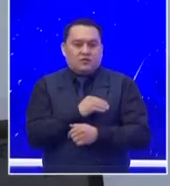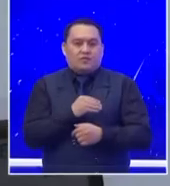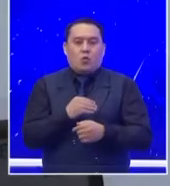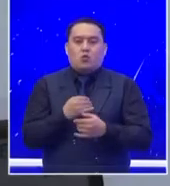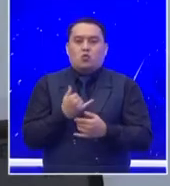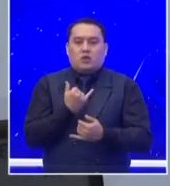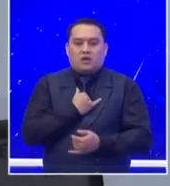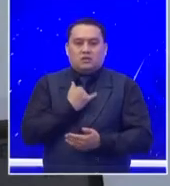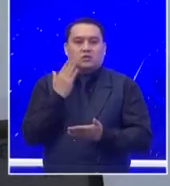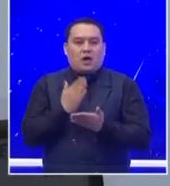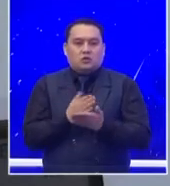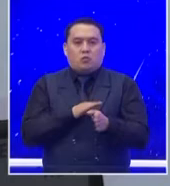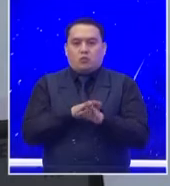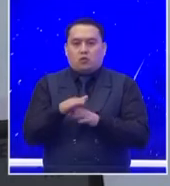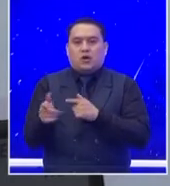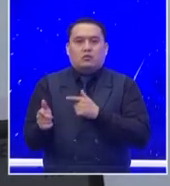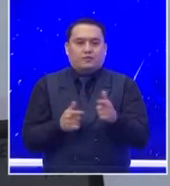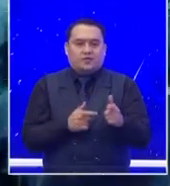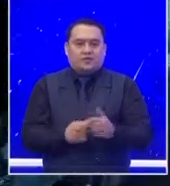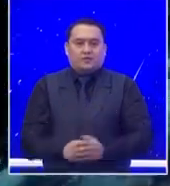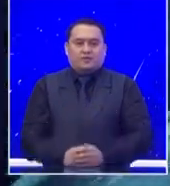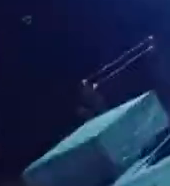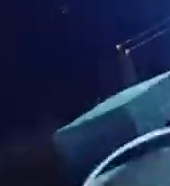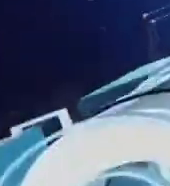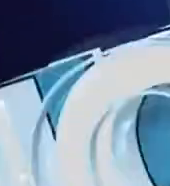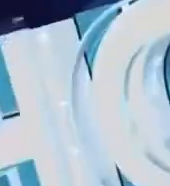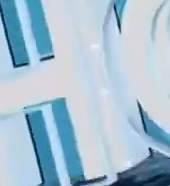на сегодняшний день имеется полная готовность.